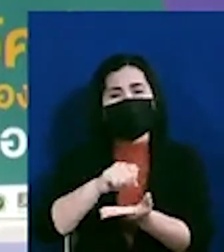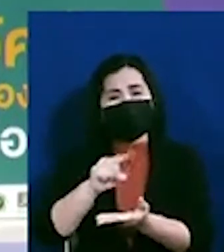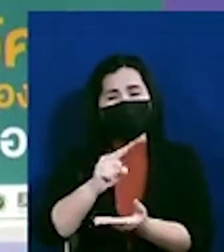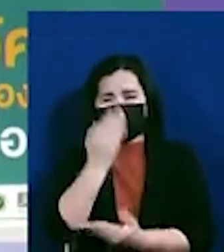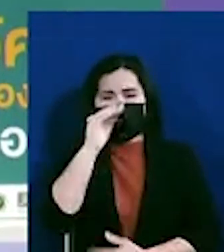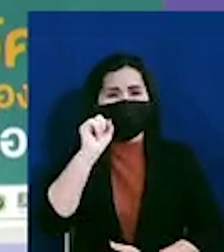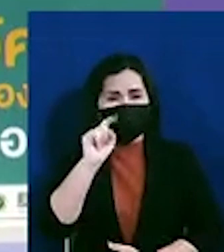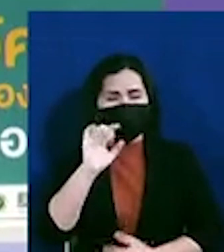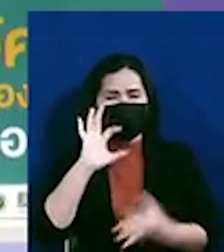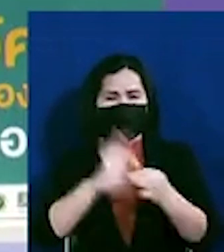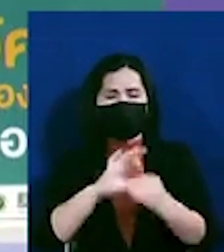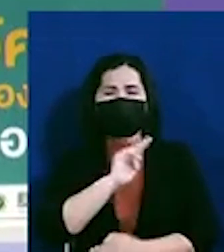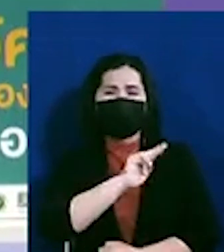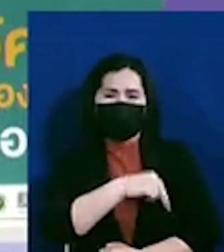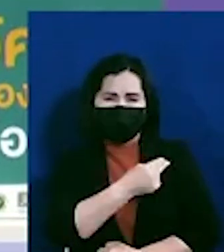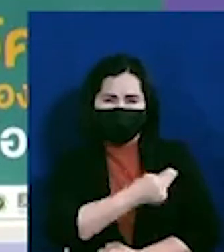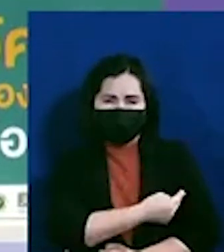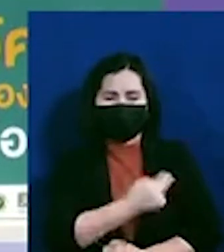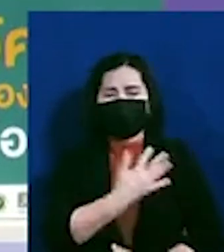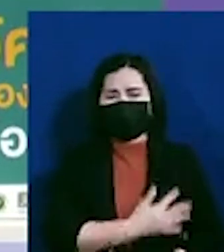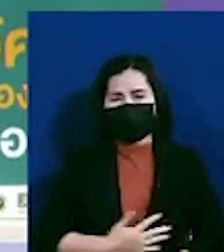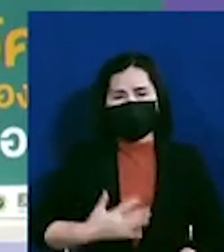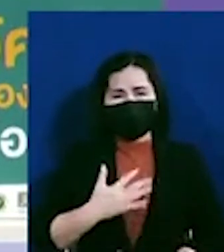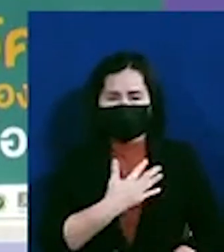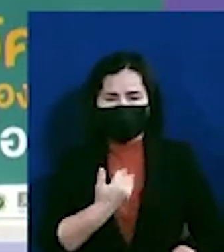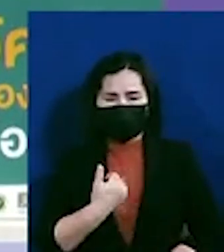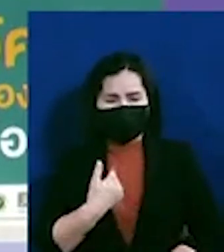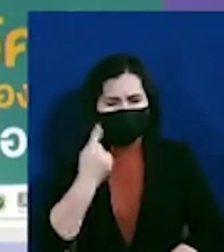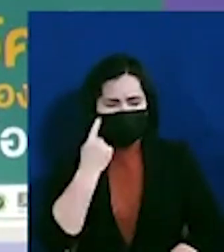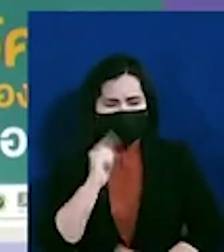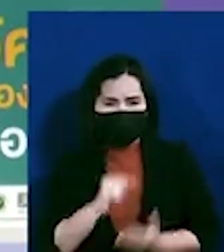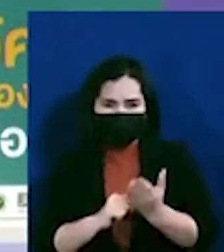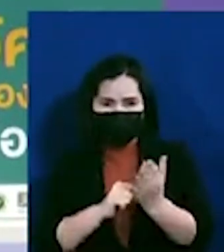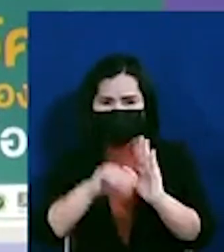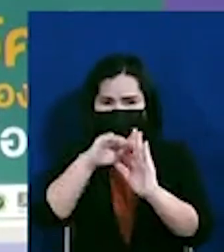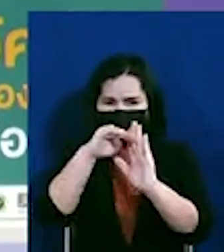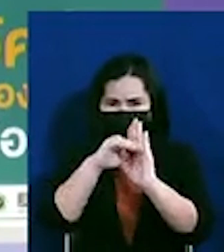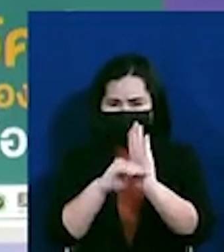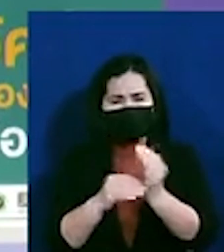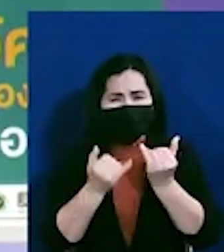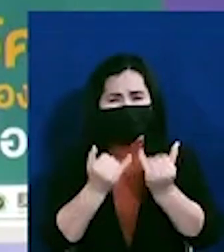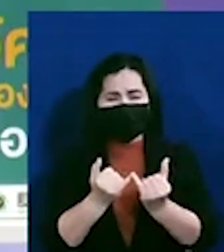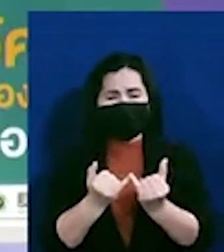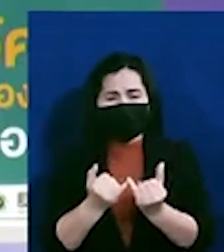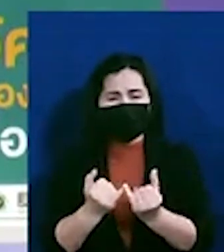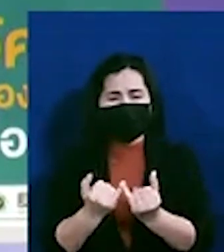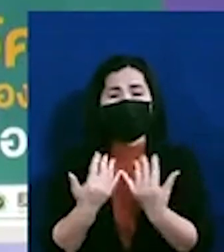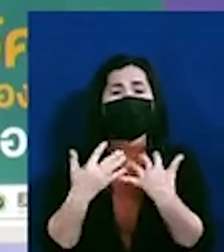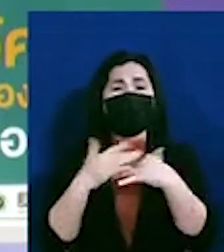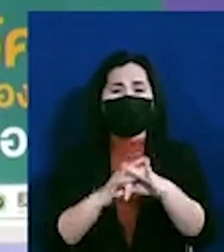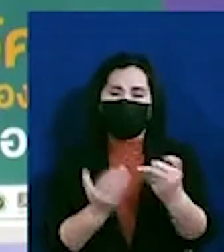ด้านการแพทย์และสาสุขนะครับก็ได้มีแนวทางที่เสนอนะครับและวันนี้ก็ได้มีการเอาเข้าไปที่